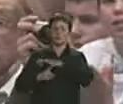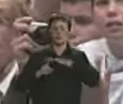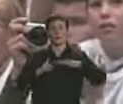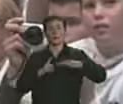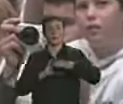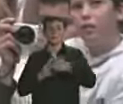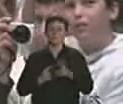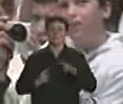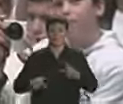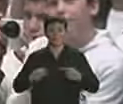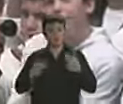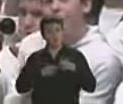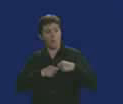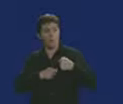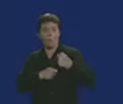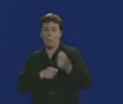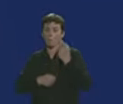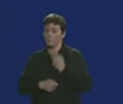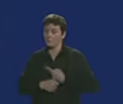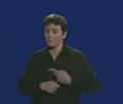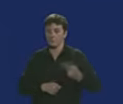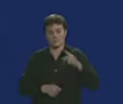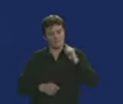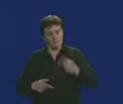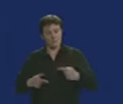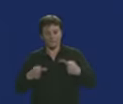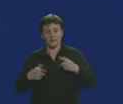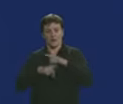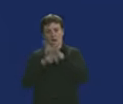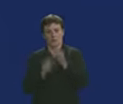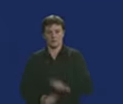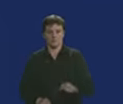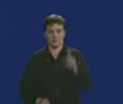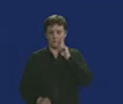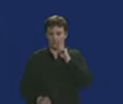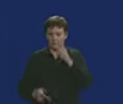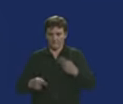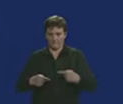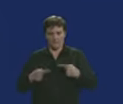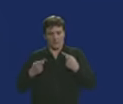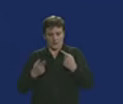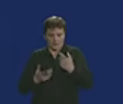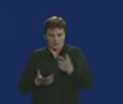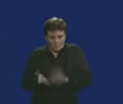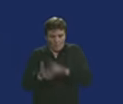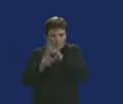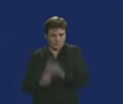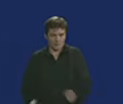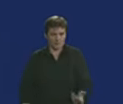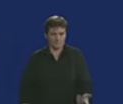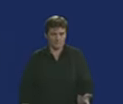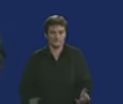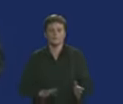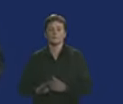nous allons vivre de plus en plus vieux, la vie doit être respectée parce qu'elle est éminemment respectable. Un